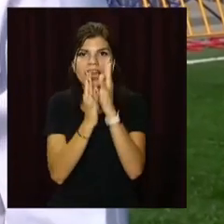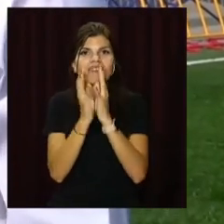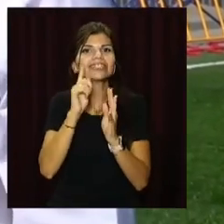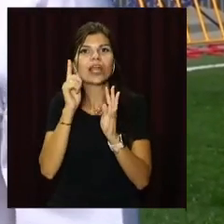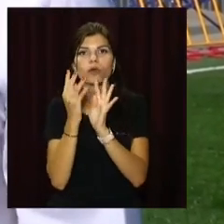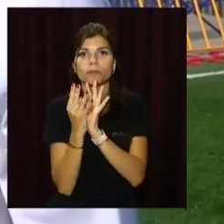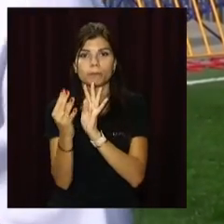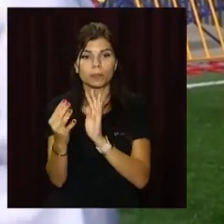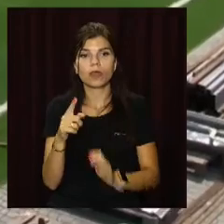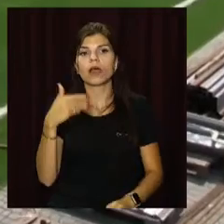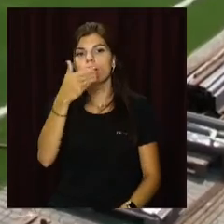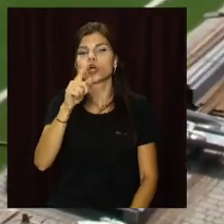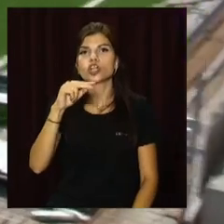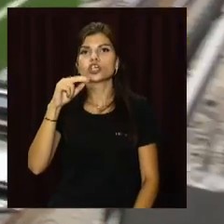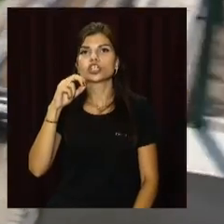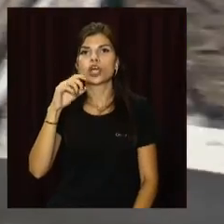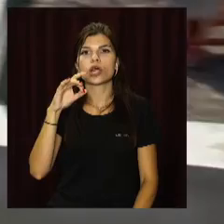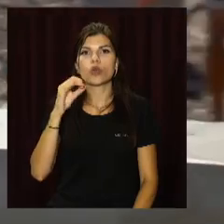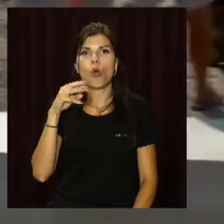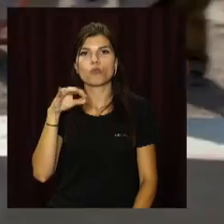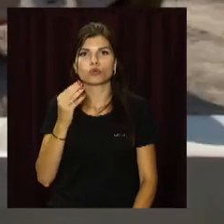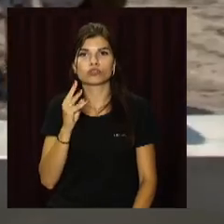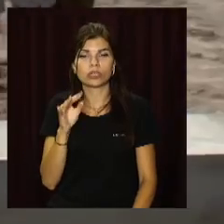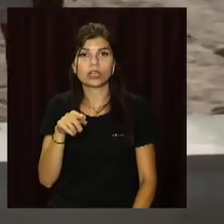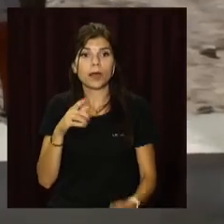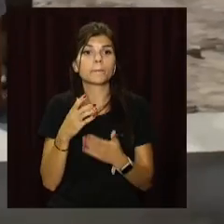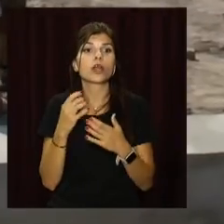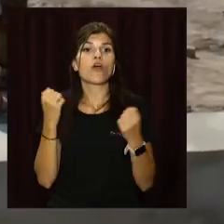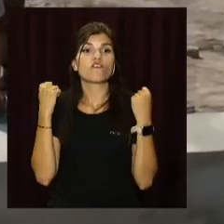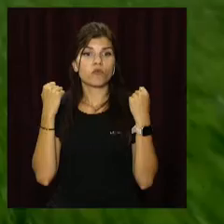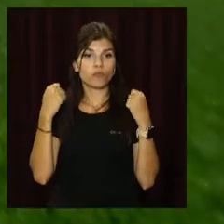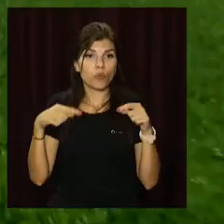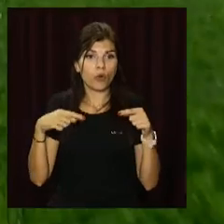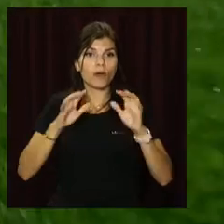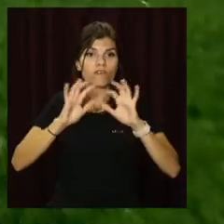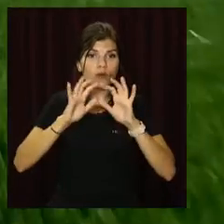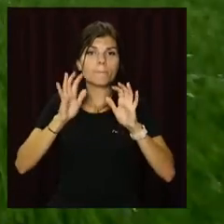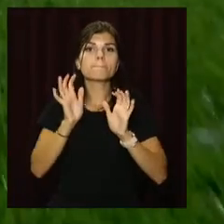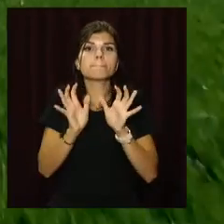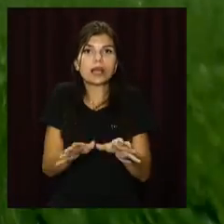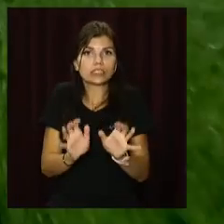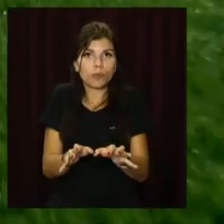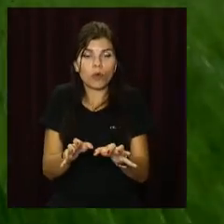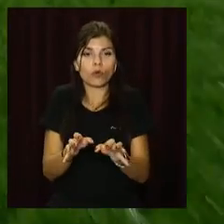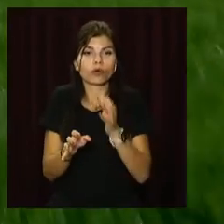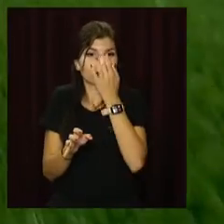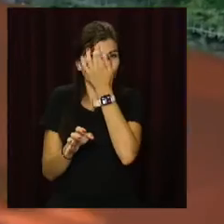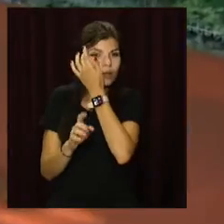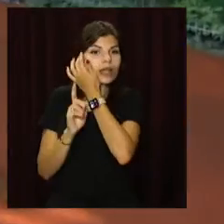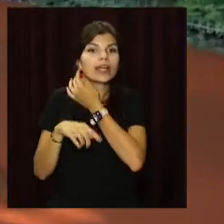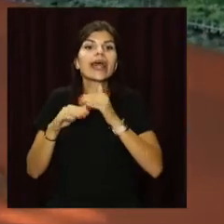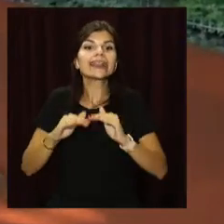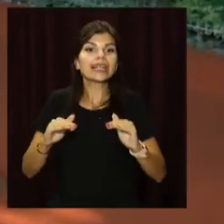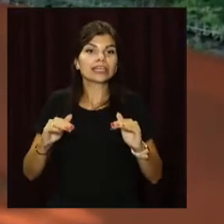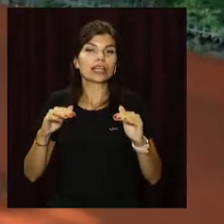тут будується. Це також на функціональний спортивний комплекс. Тут футбольне поле, волейбольне поле, баскетбольне поле. Будуть також дитячі